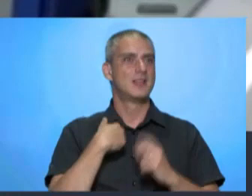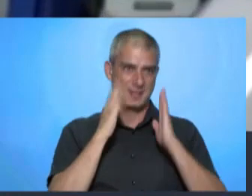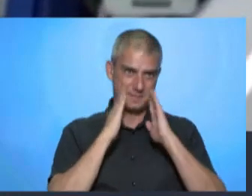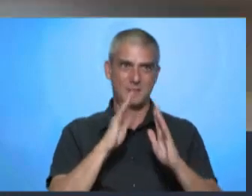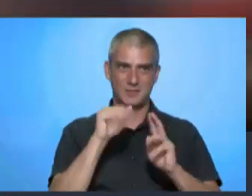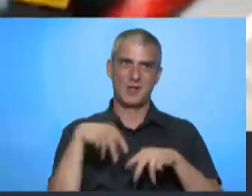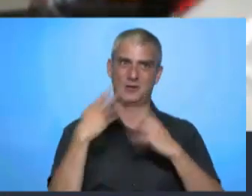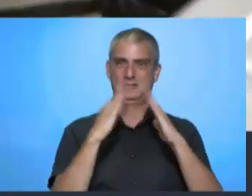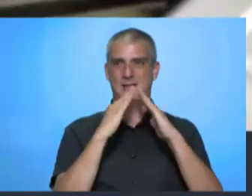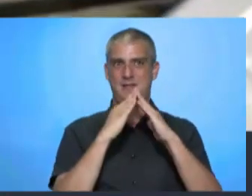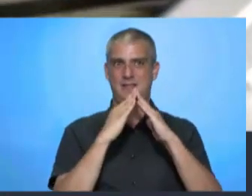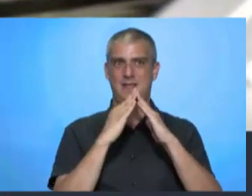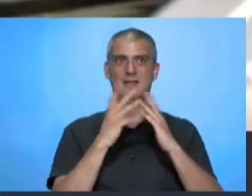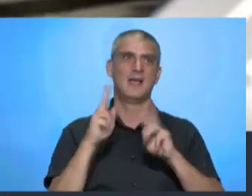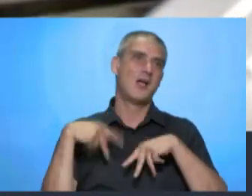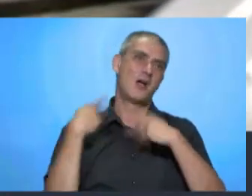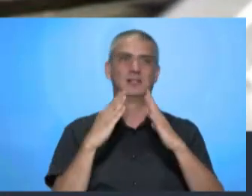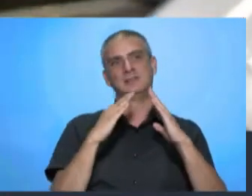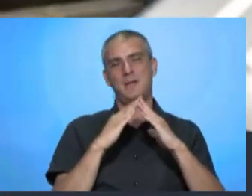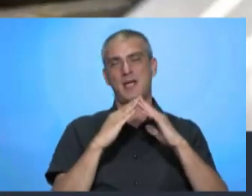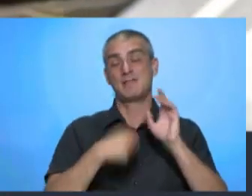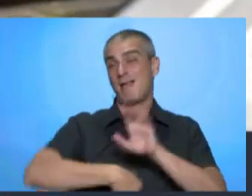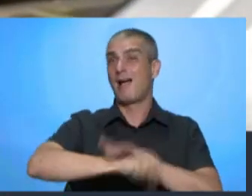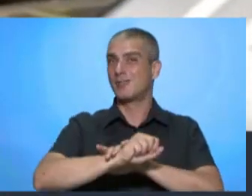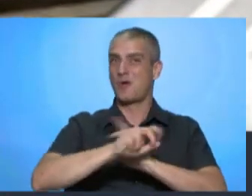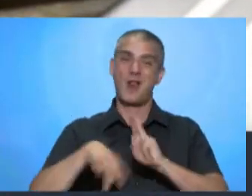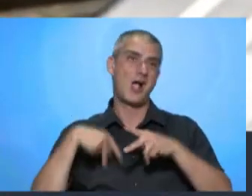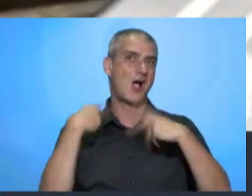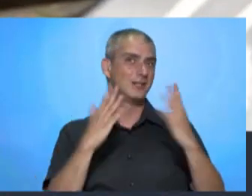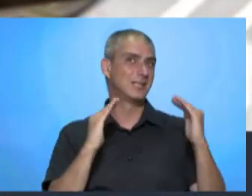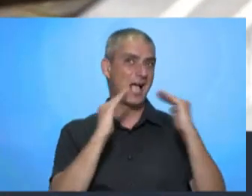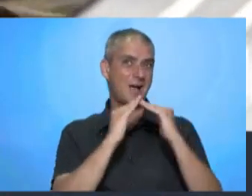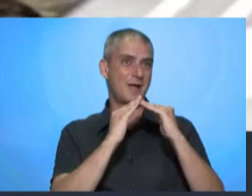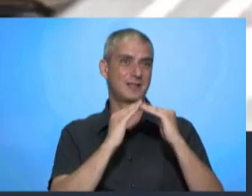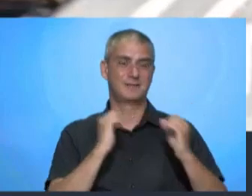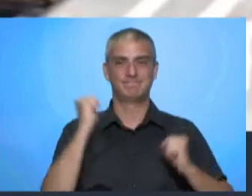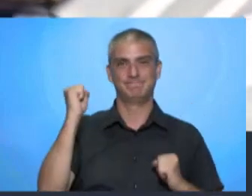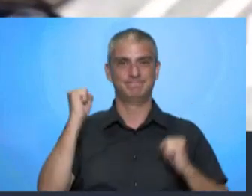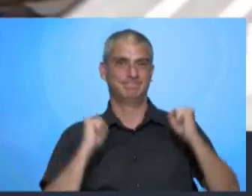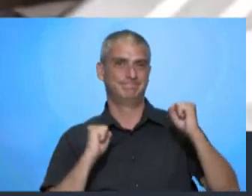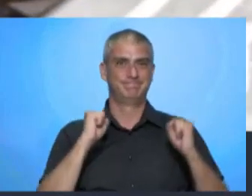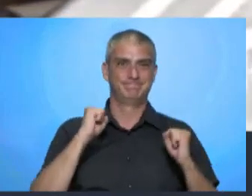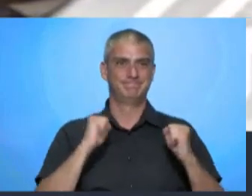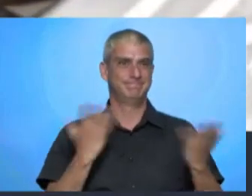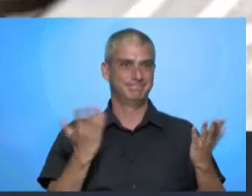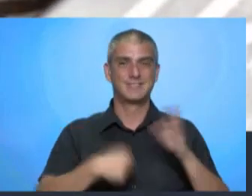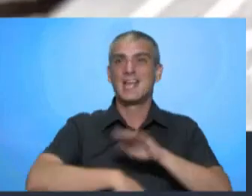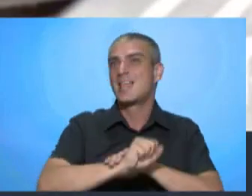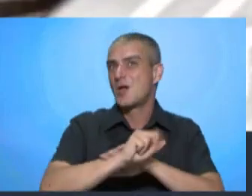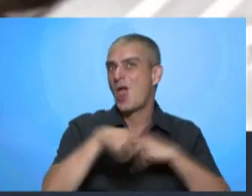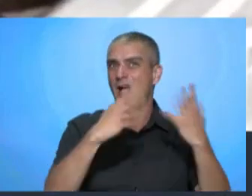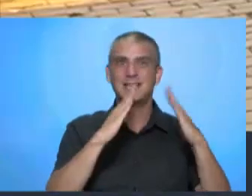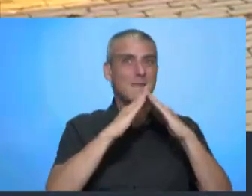it's coming home. It's coming home, football's coming home, it's coming home, football's